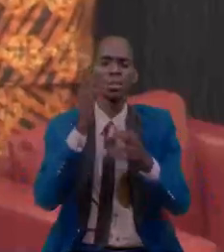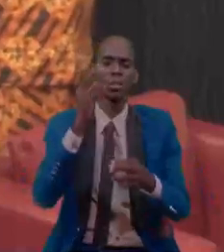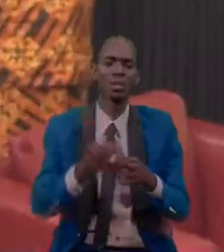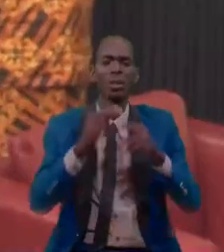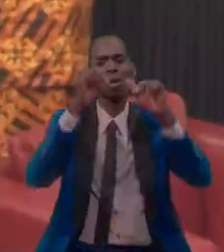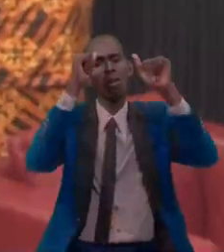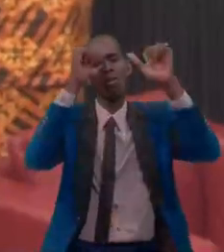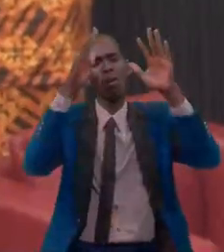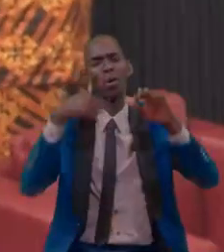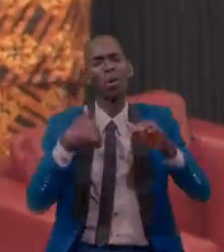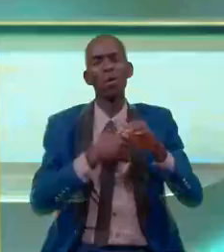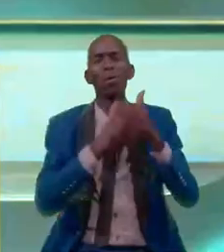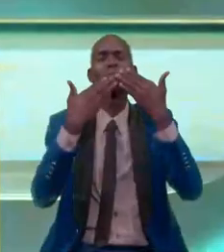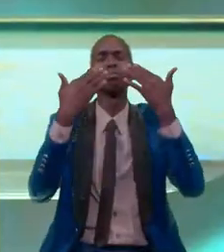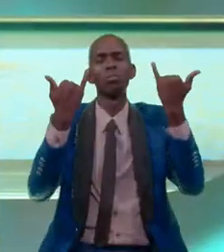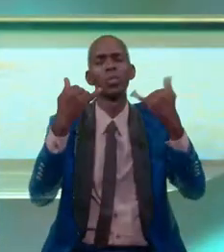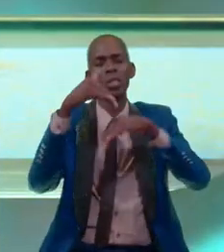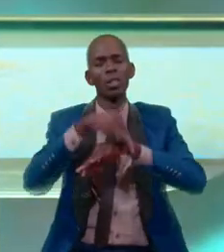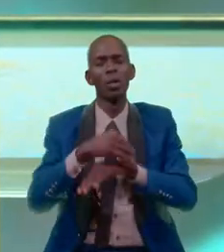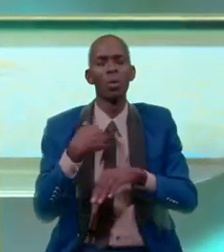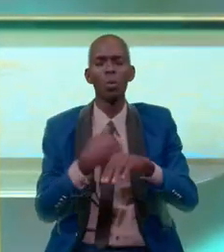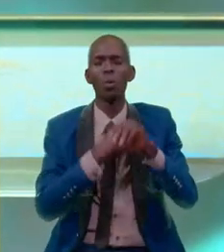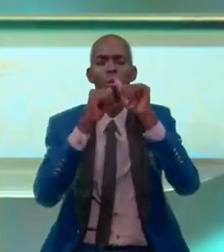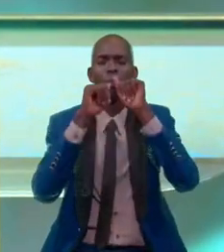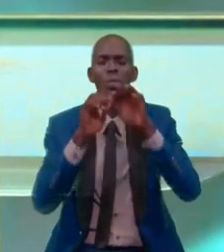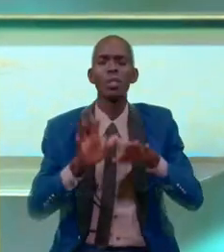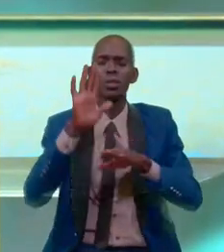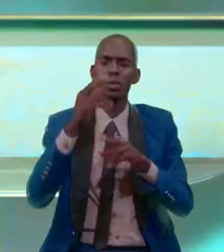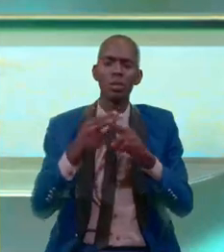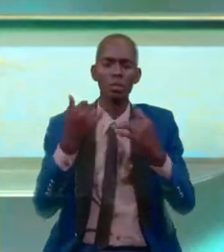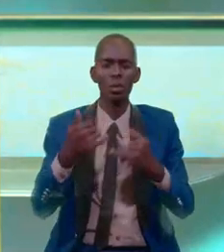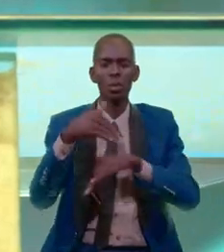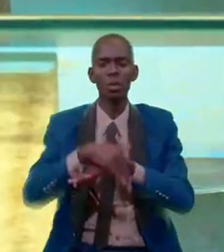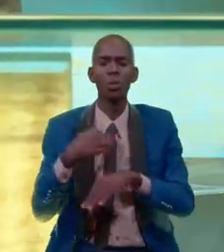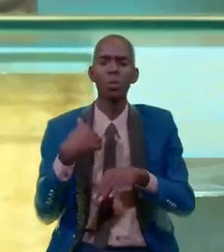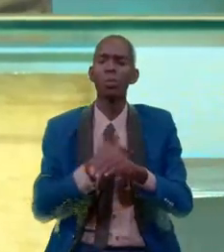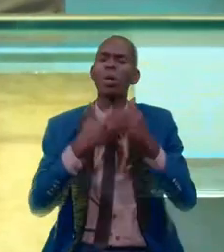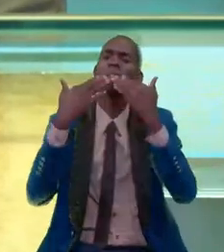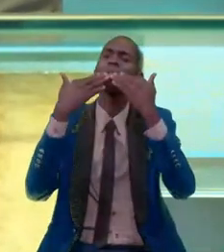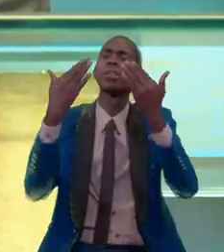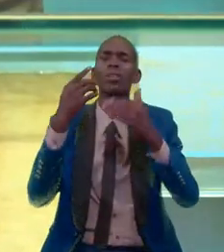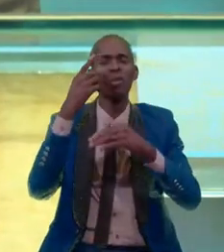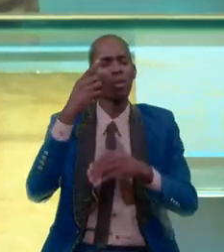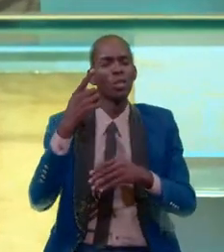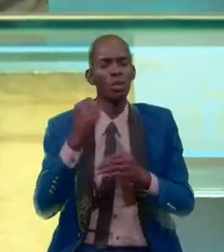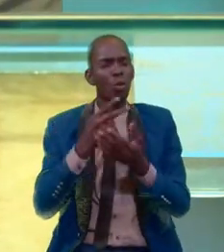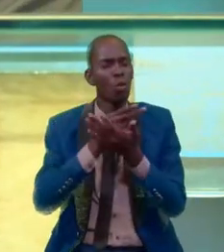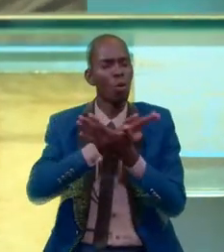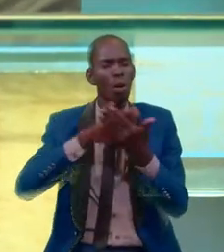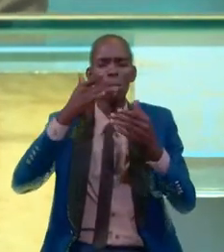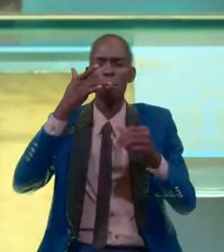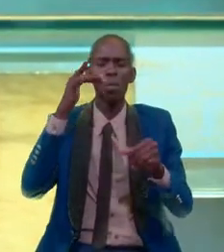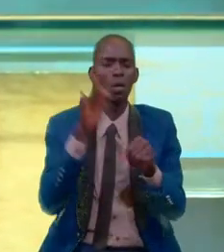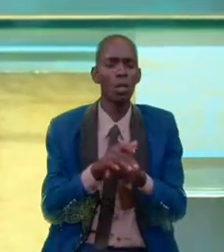Jésus. Père, nous te remercions ce soir. Nous bénissons ton nom ce soir. Nous te remercions pour la